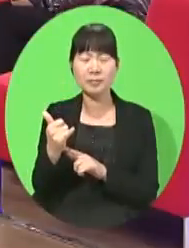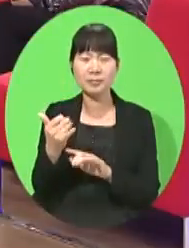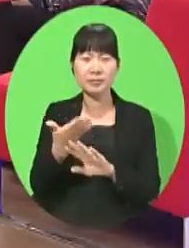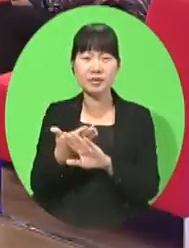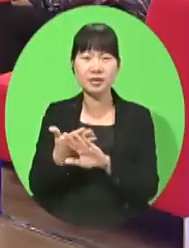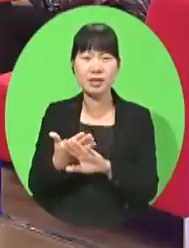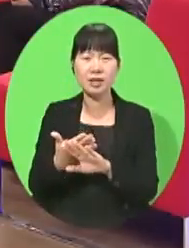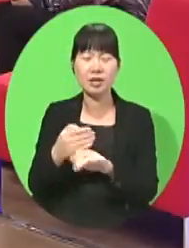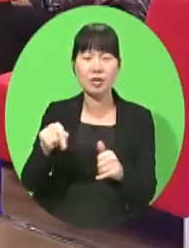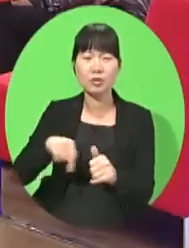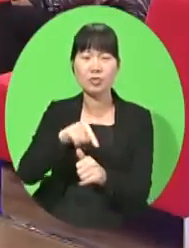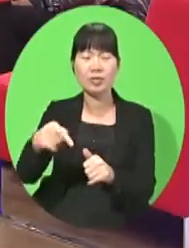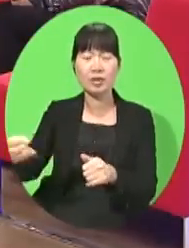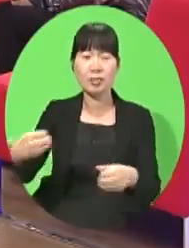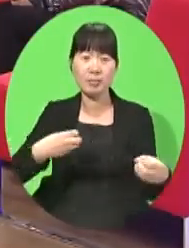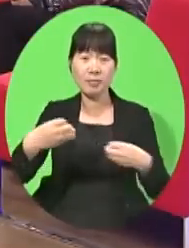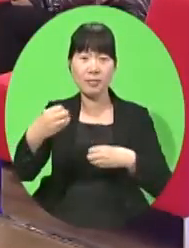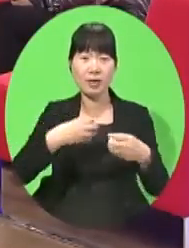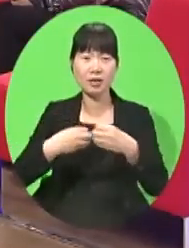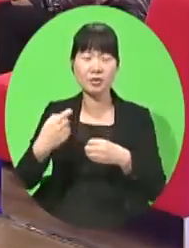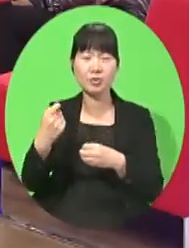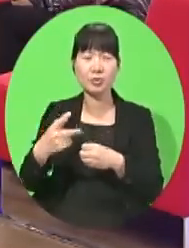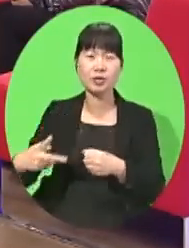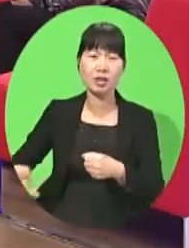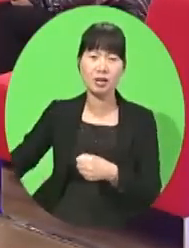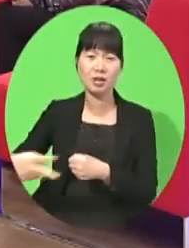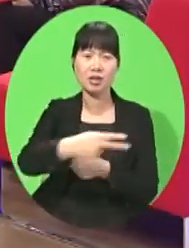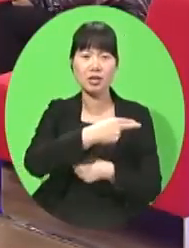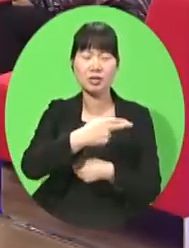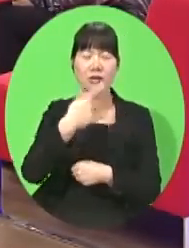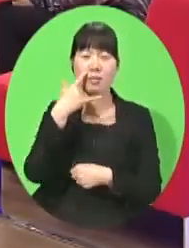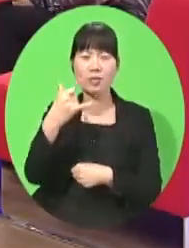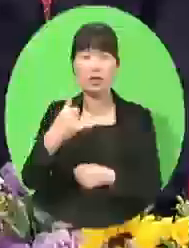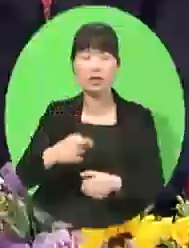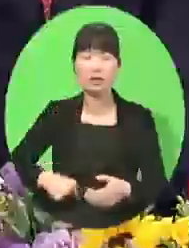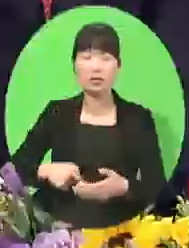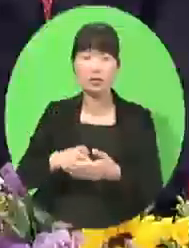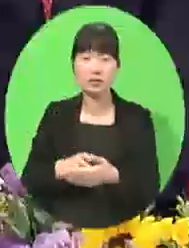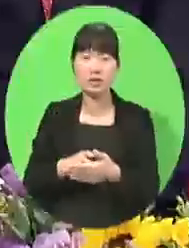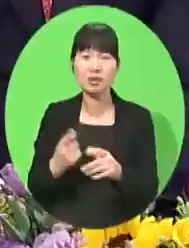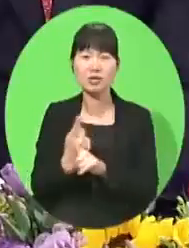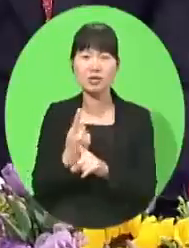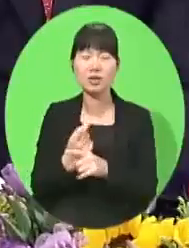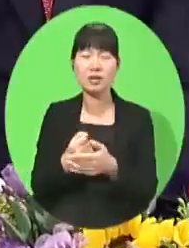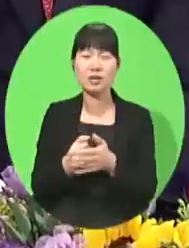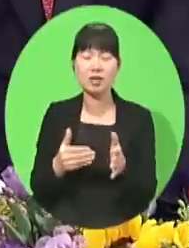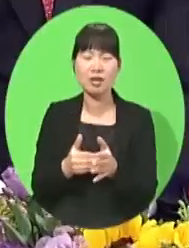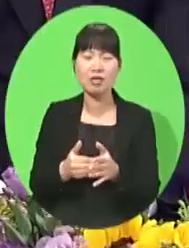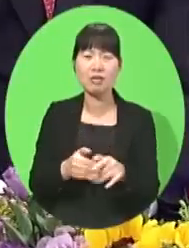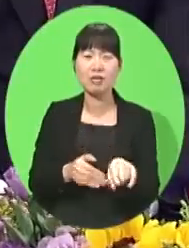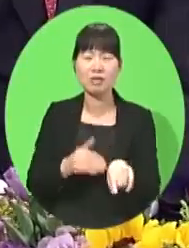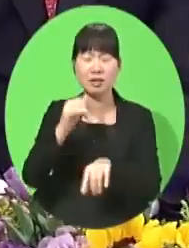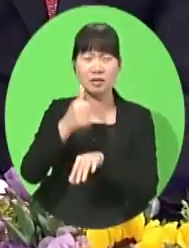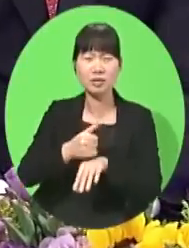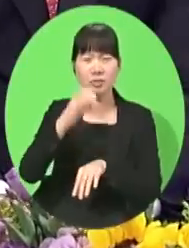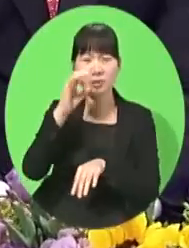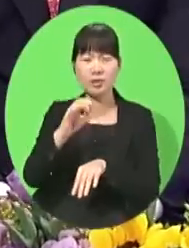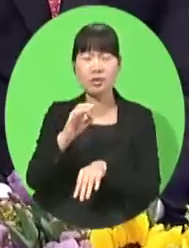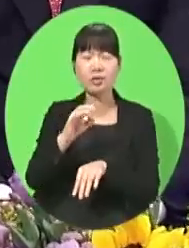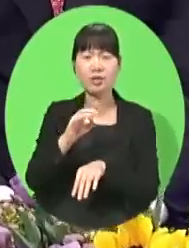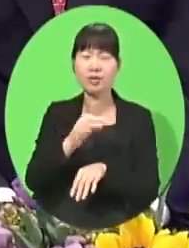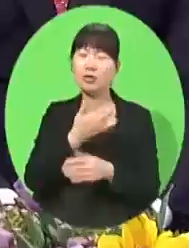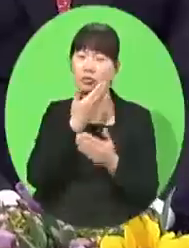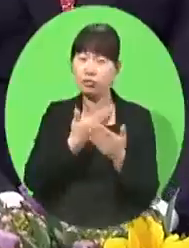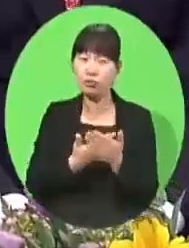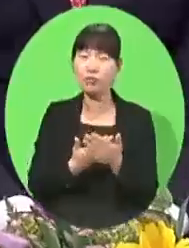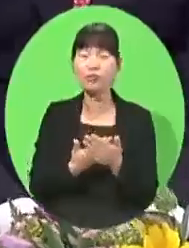부모님들의 그 주변에서 하는 소리를 좀 차단하고 부모가 소신껏 치료를 하기로 했습니다. 근데 그게 나중에 보니까 그게